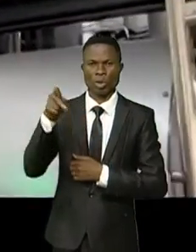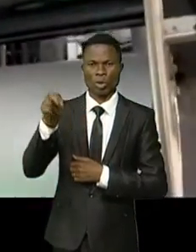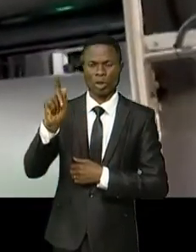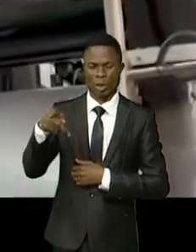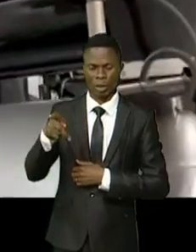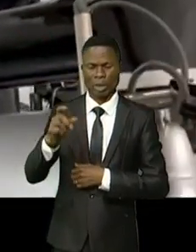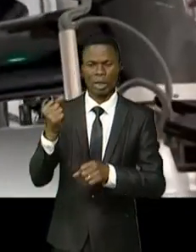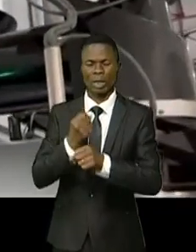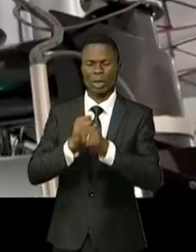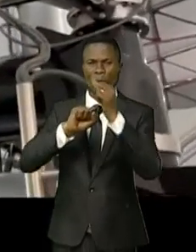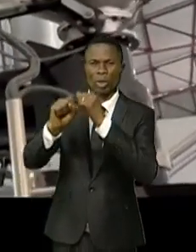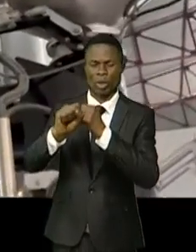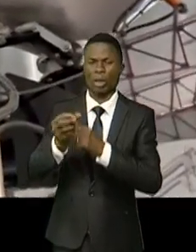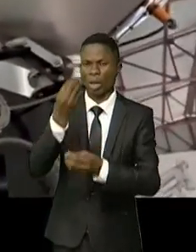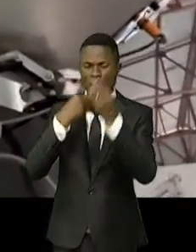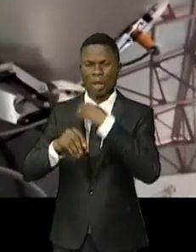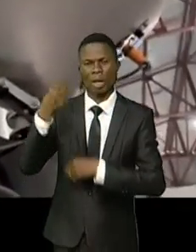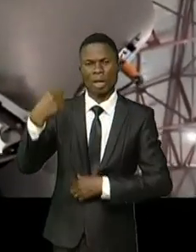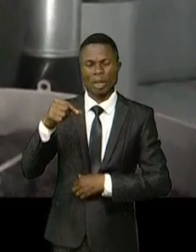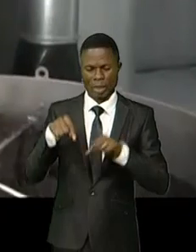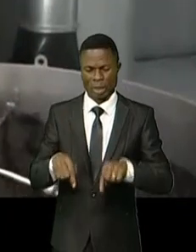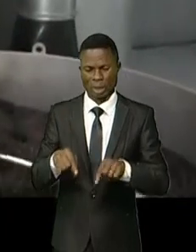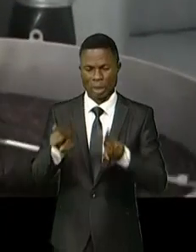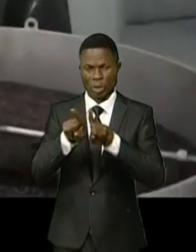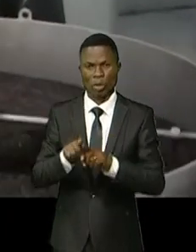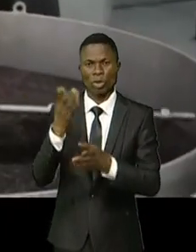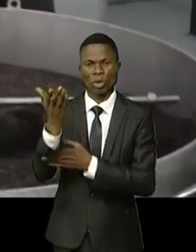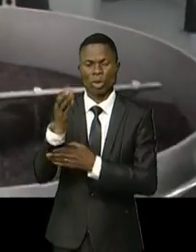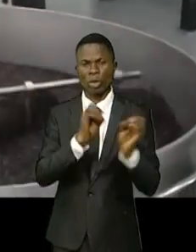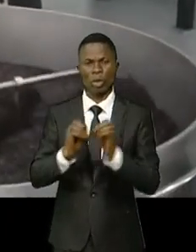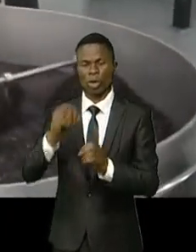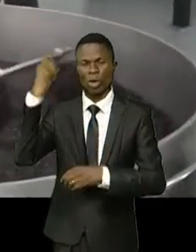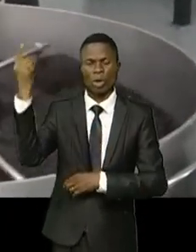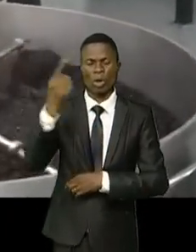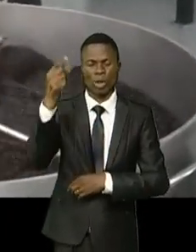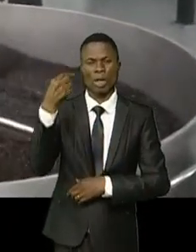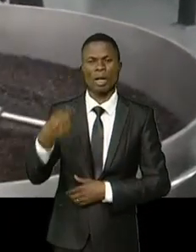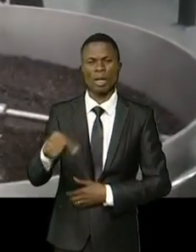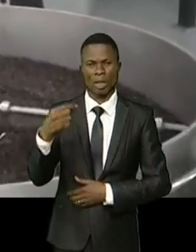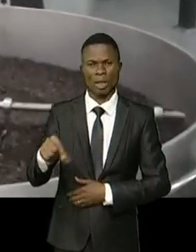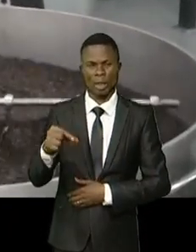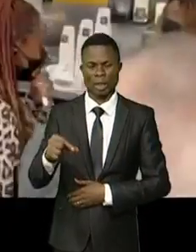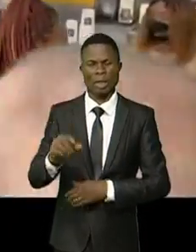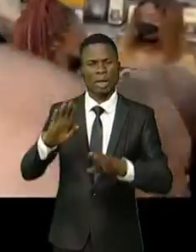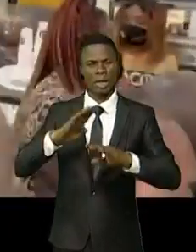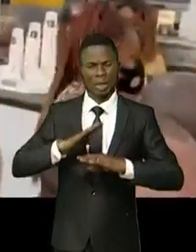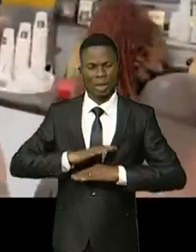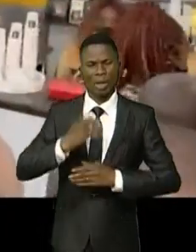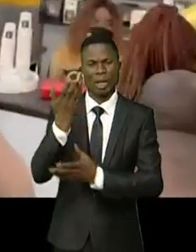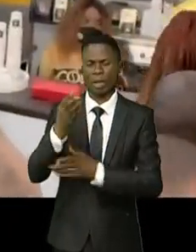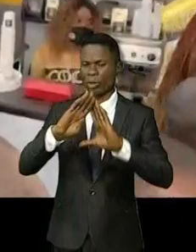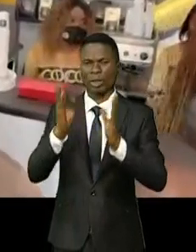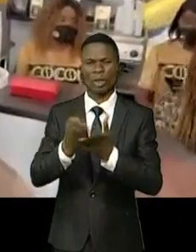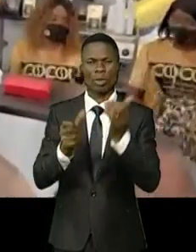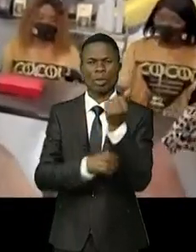mission de promouvoir la consommation locale, telle qu'est recommandée par l'Organisation internationale du café, a répondu à la demande de la